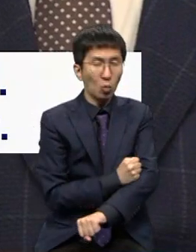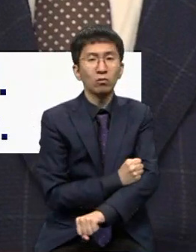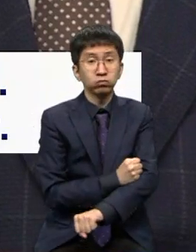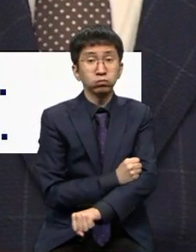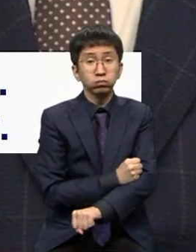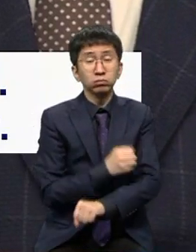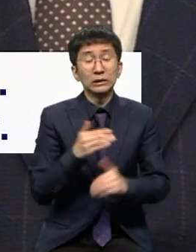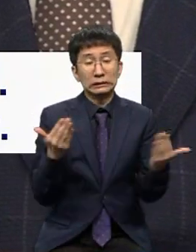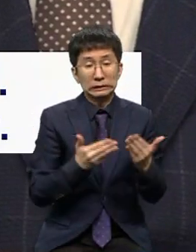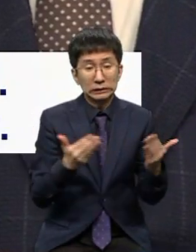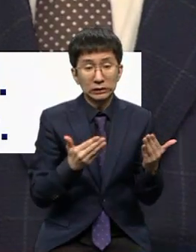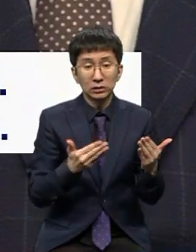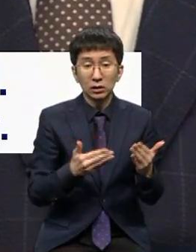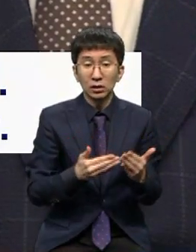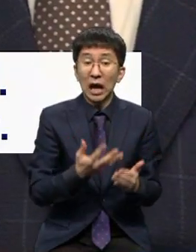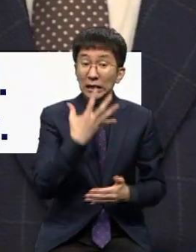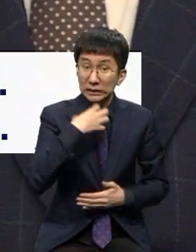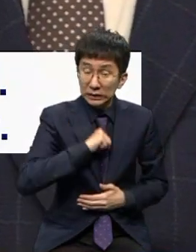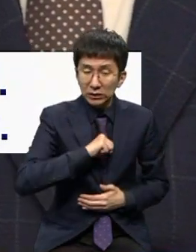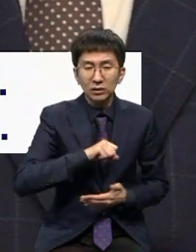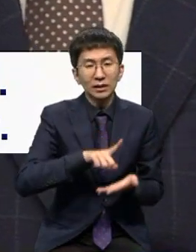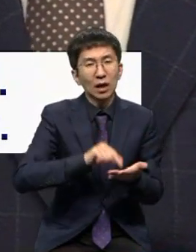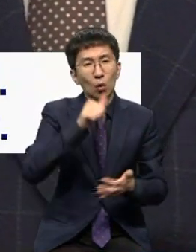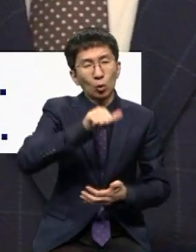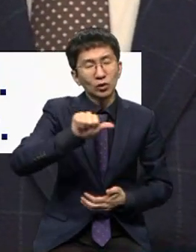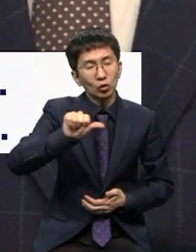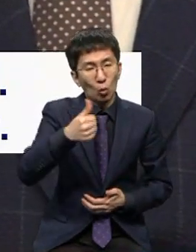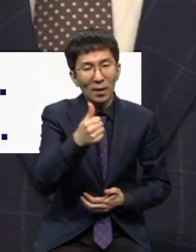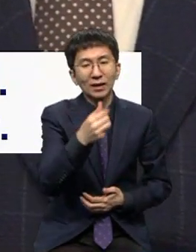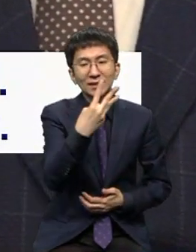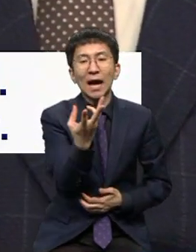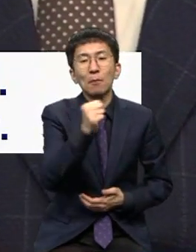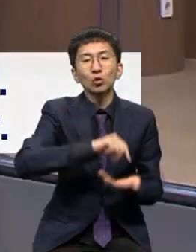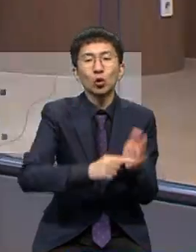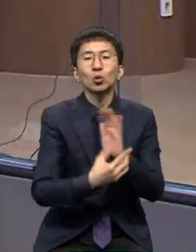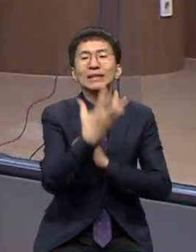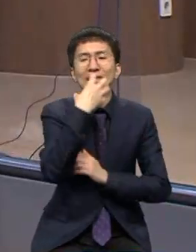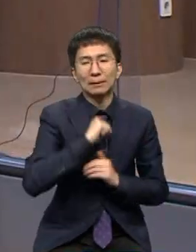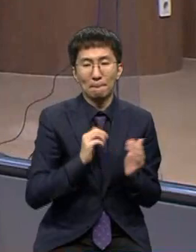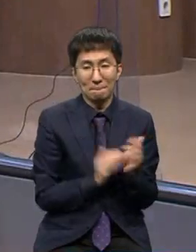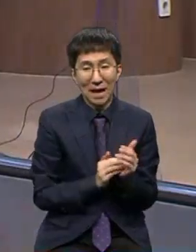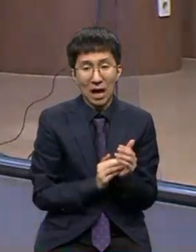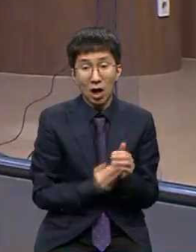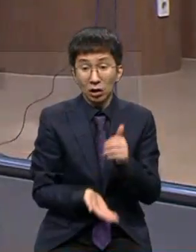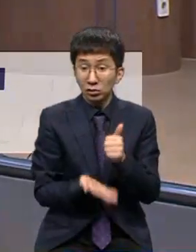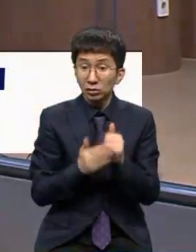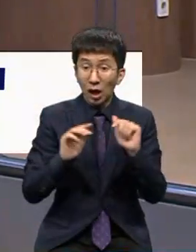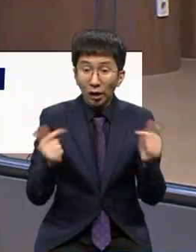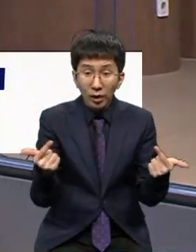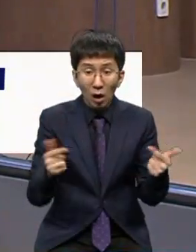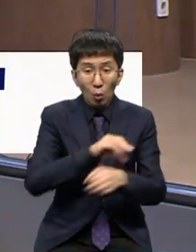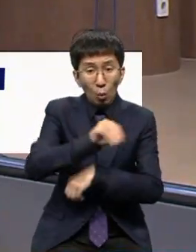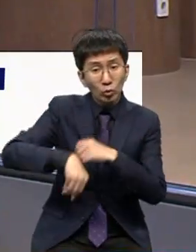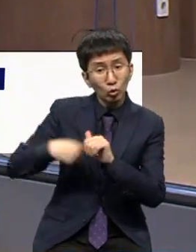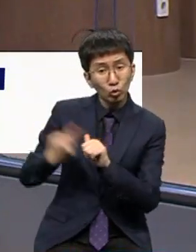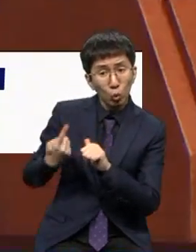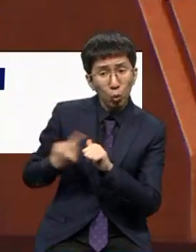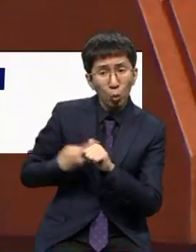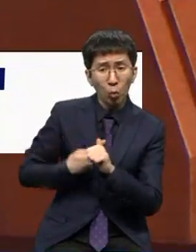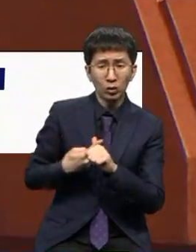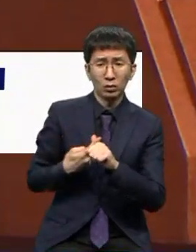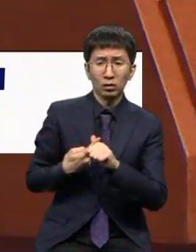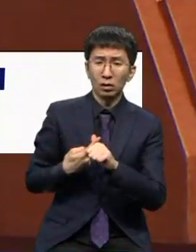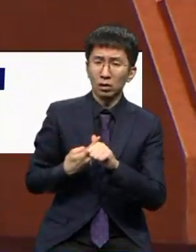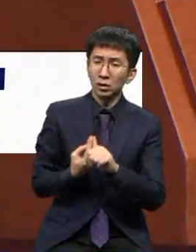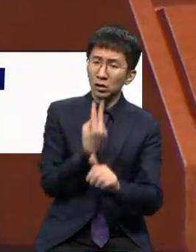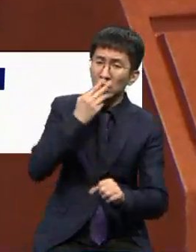인허가권 행사만으로 무려 5,503억 원가량의 개발 이익을 환수한 겁니다. 칭찬은 못해줄 망정, 근거 없는 네거티브를